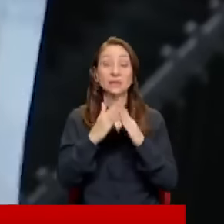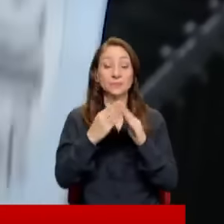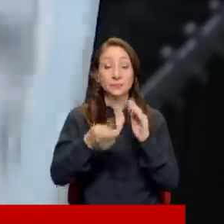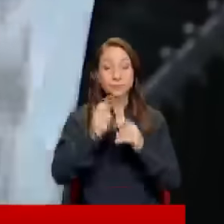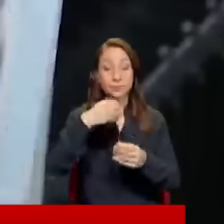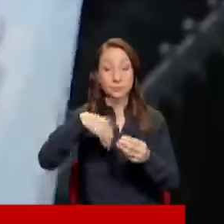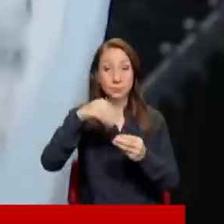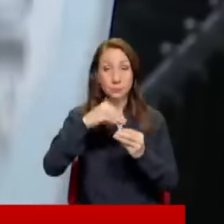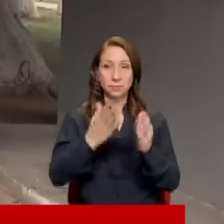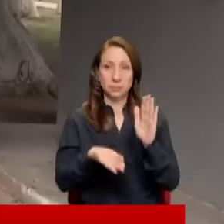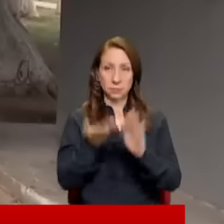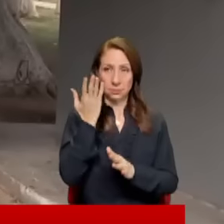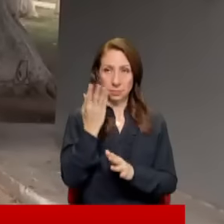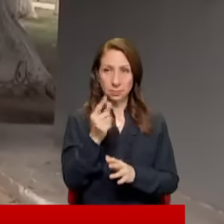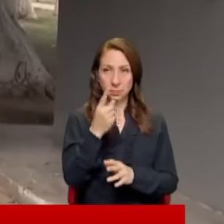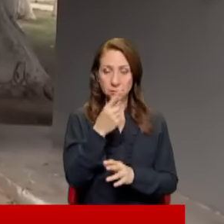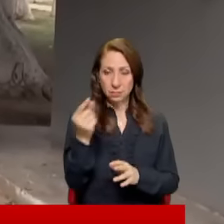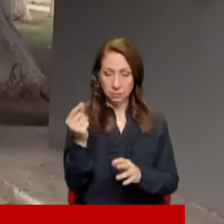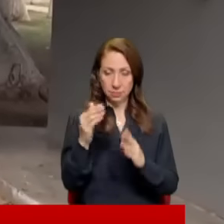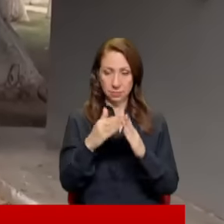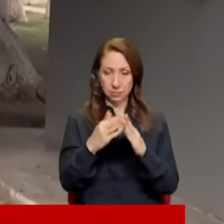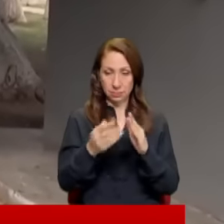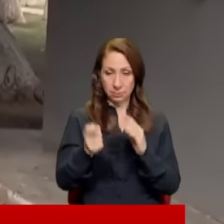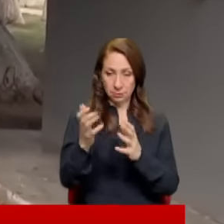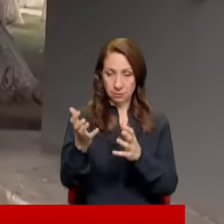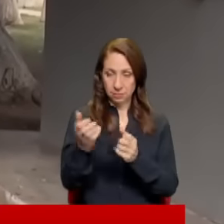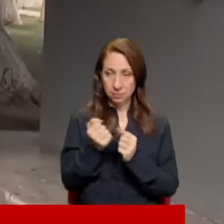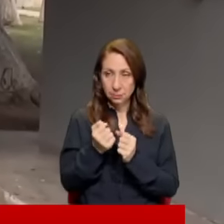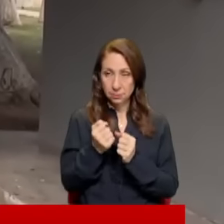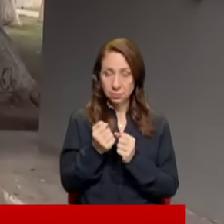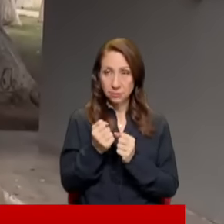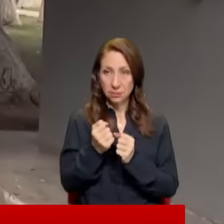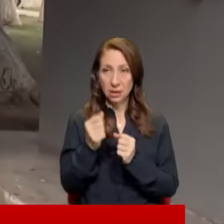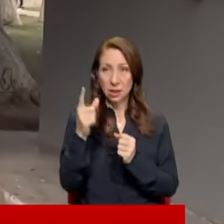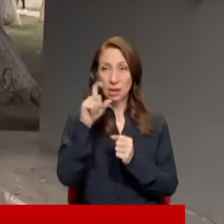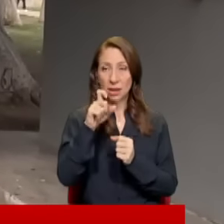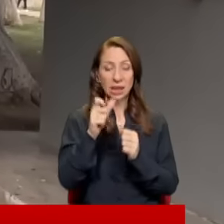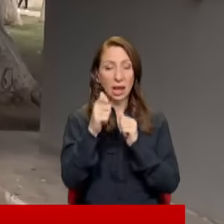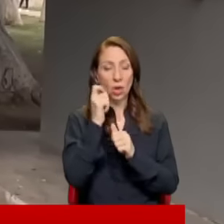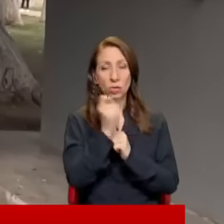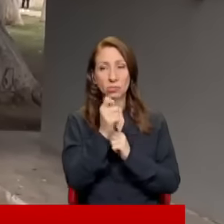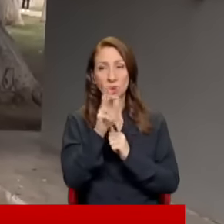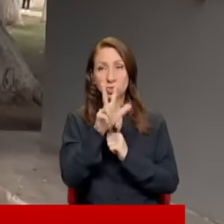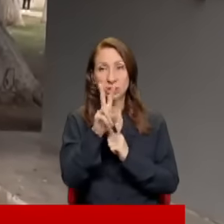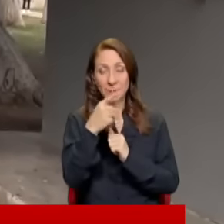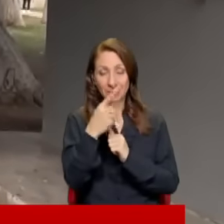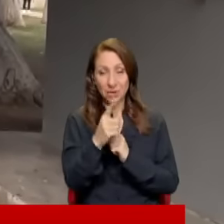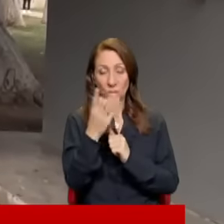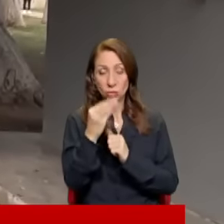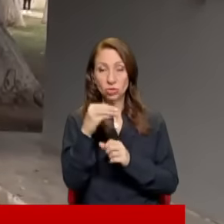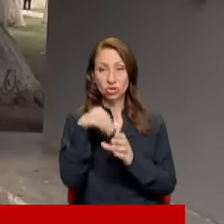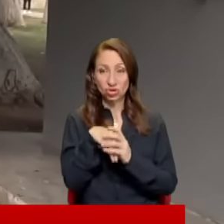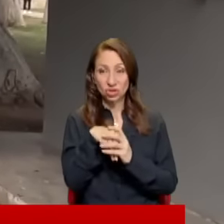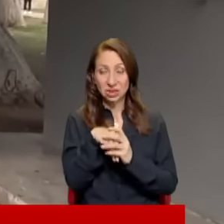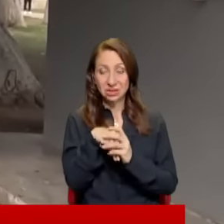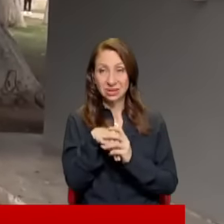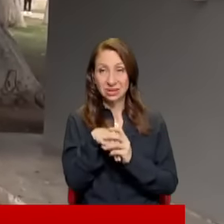kredi faizlerinin yüksekliği 1 milyon TL konut kredisi kullandırdığı aylık geri ödemesi 32.000 olduğu için